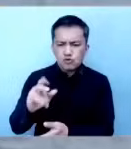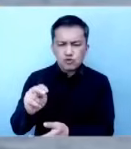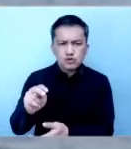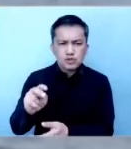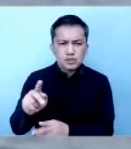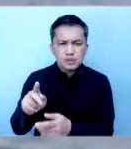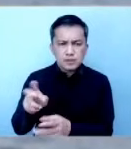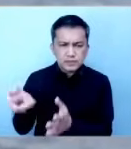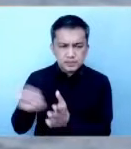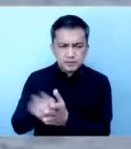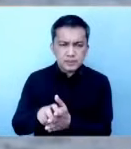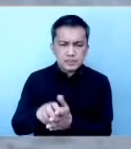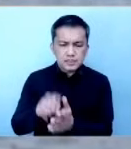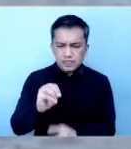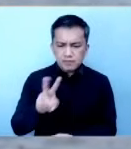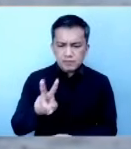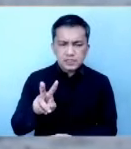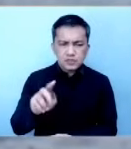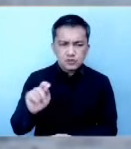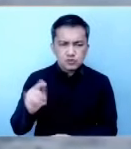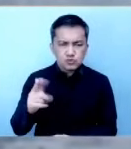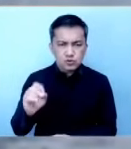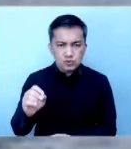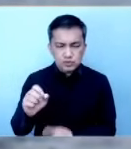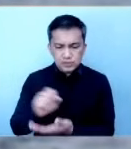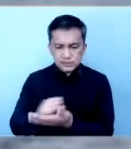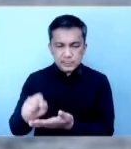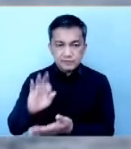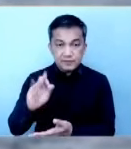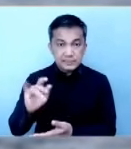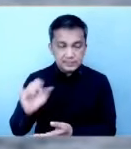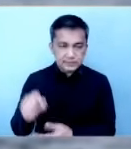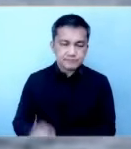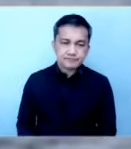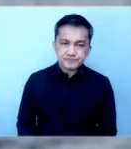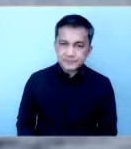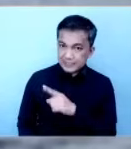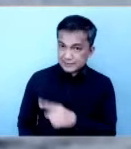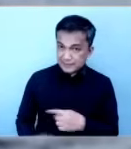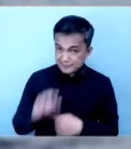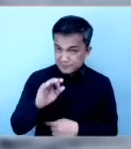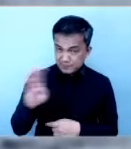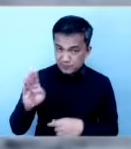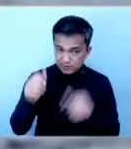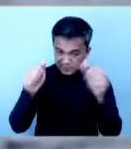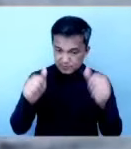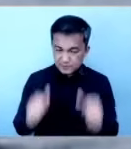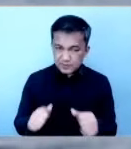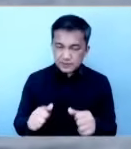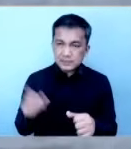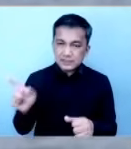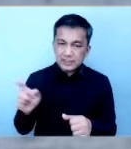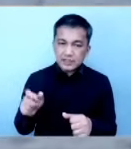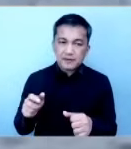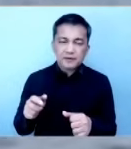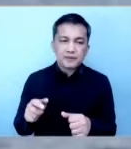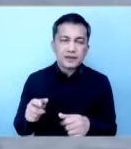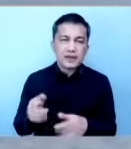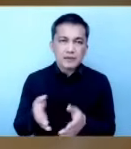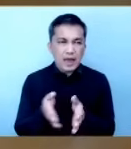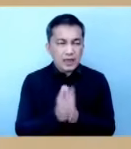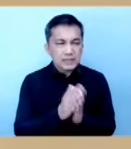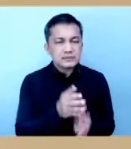na MV Togo St. Francis Xavier. Sa isang Facebook post, idinaan ng isang pasahero ang paghingi ng